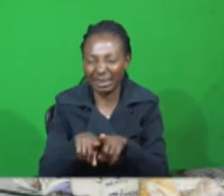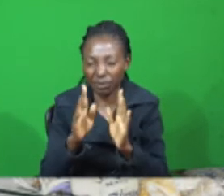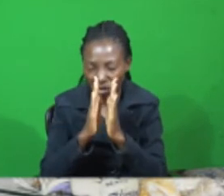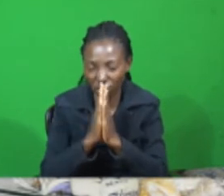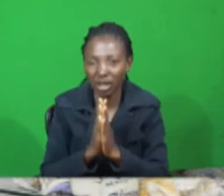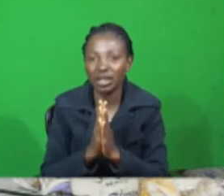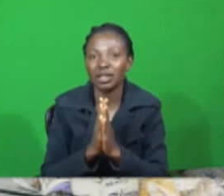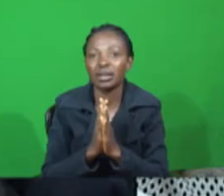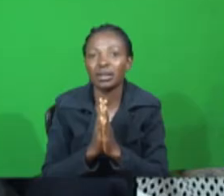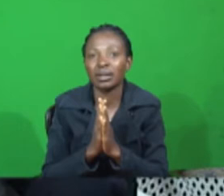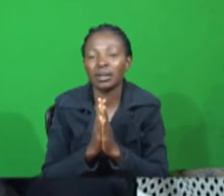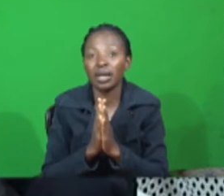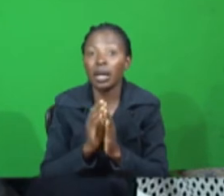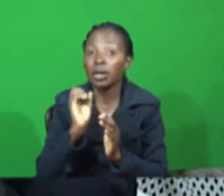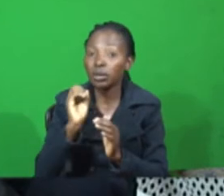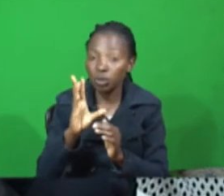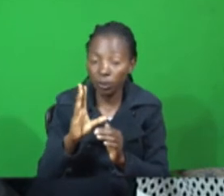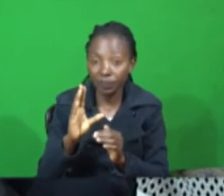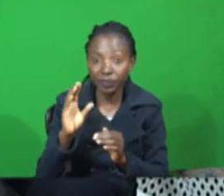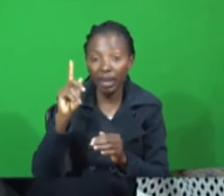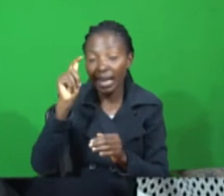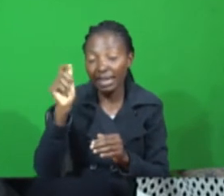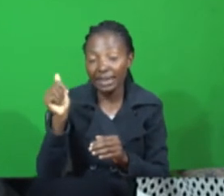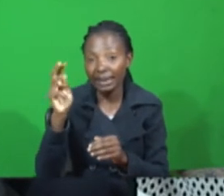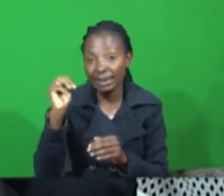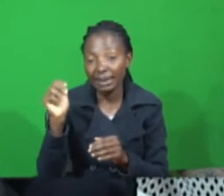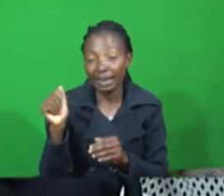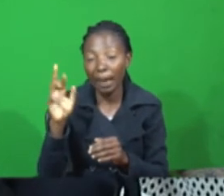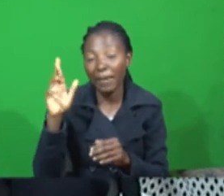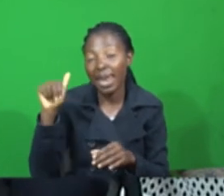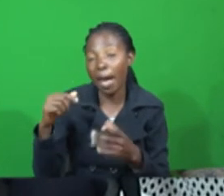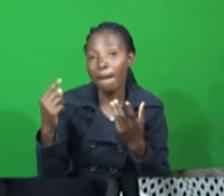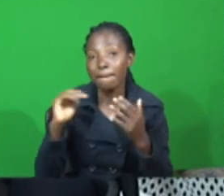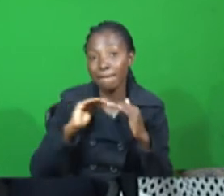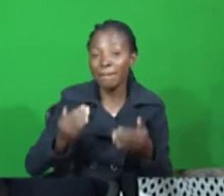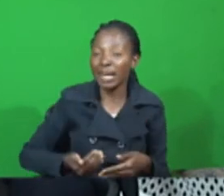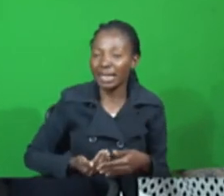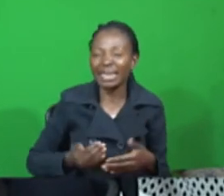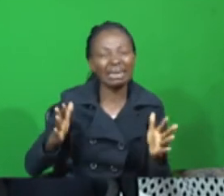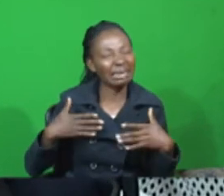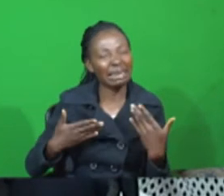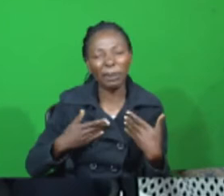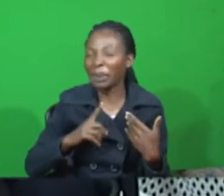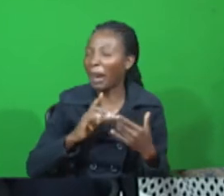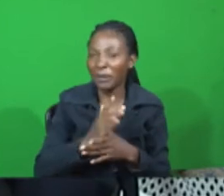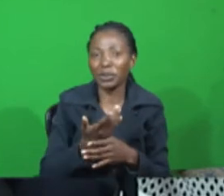Dai papo mapa cherecheza. Saka tamarane numbu. Tamarane numbu maji. Ia aruku fara. Kuti zangu